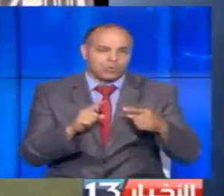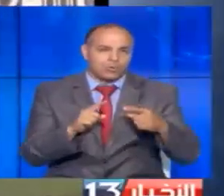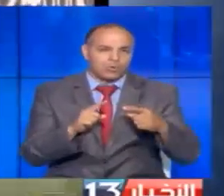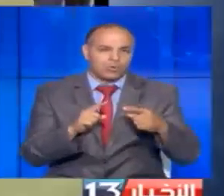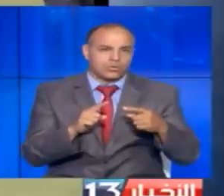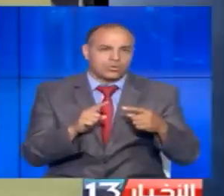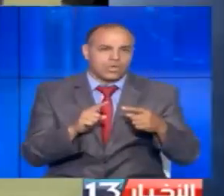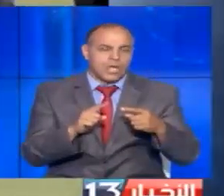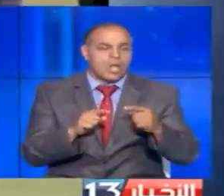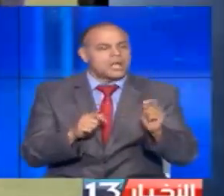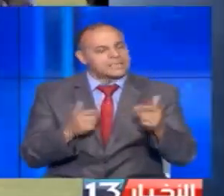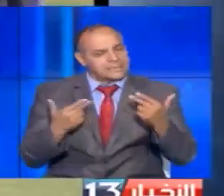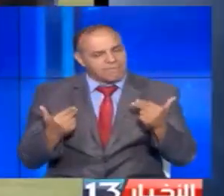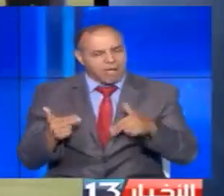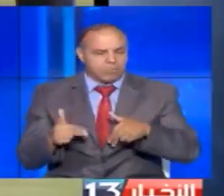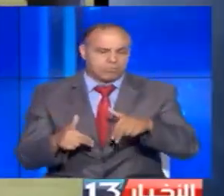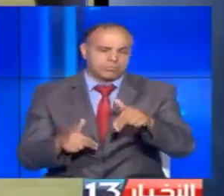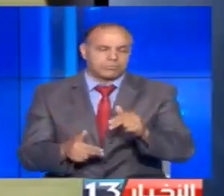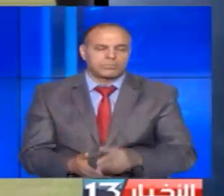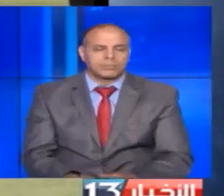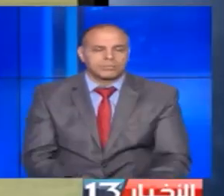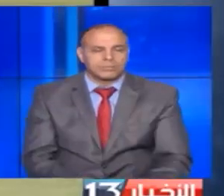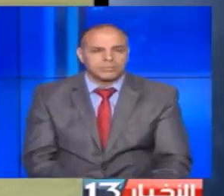صارت الامور بشكل جيد